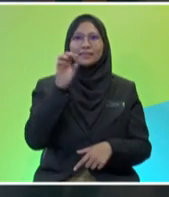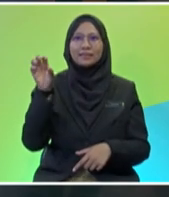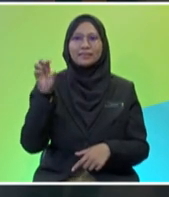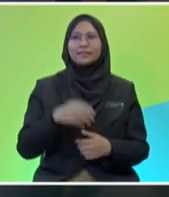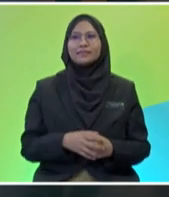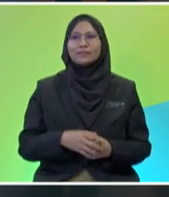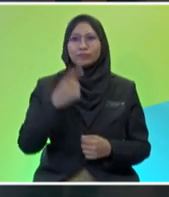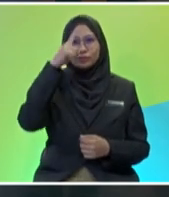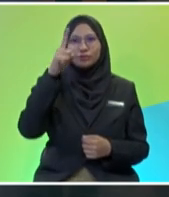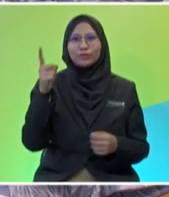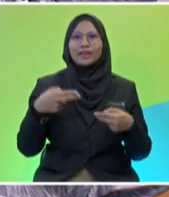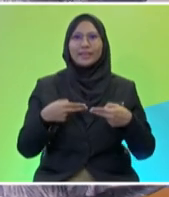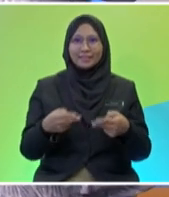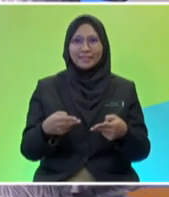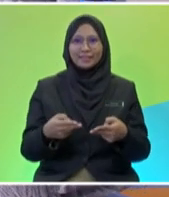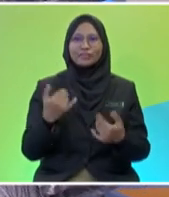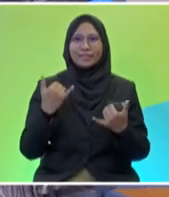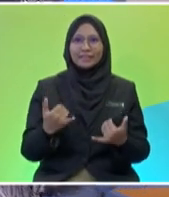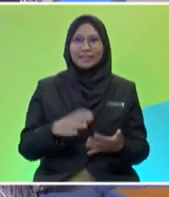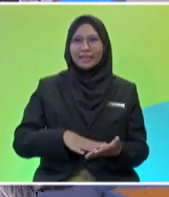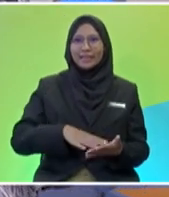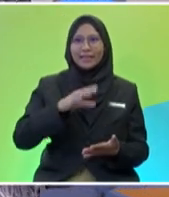dulu dengan pelajaran kita